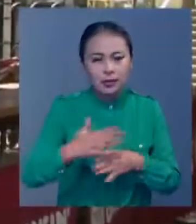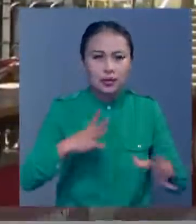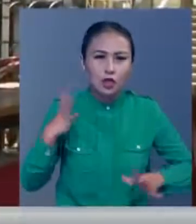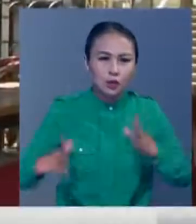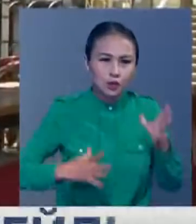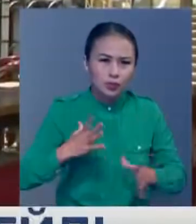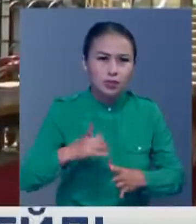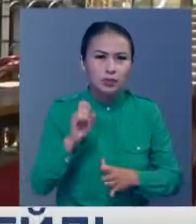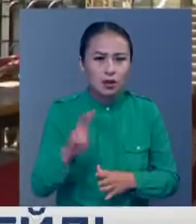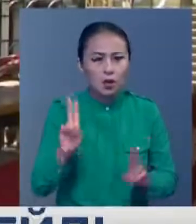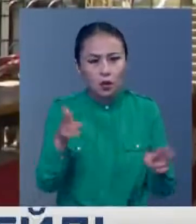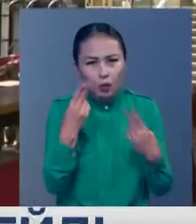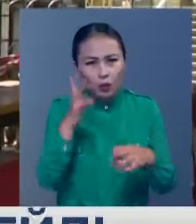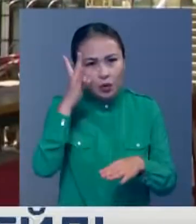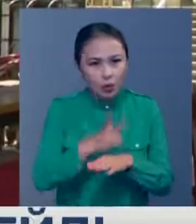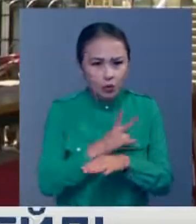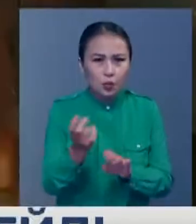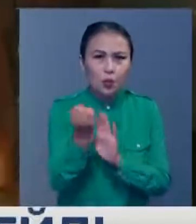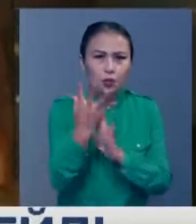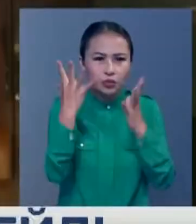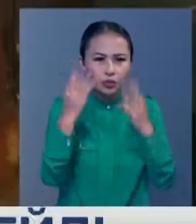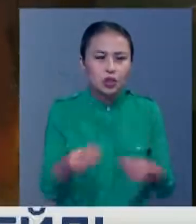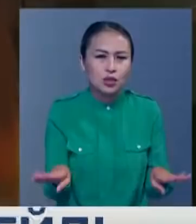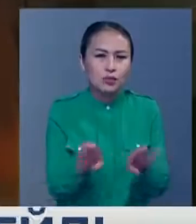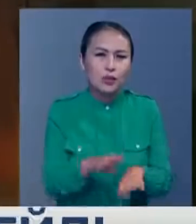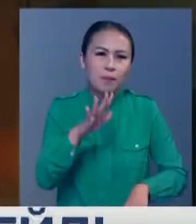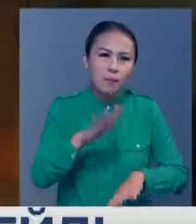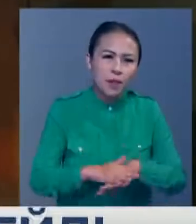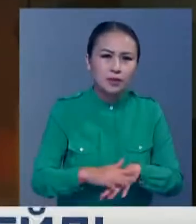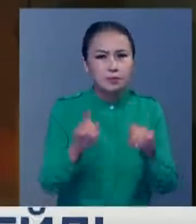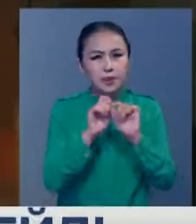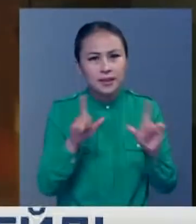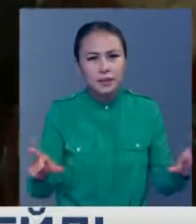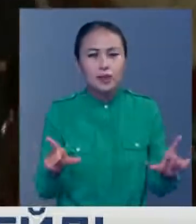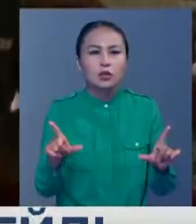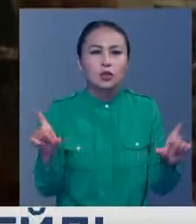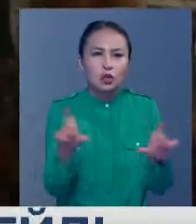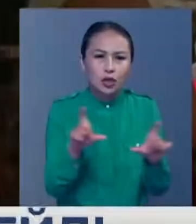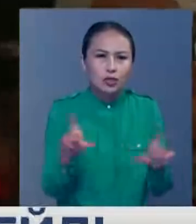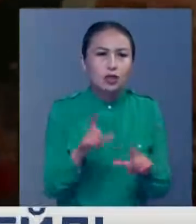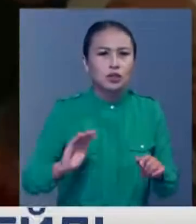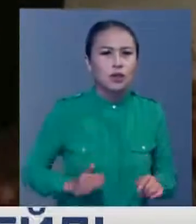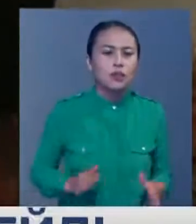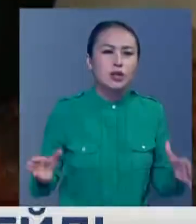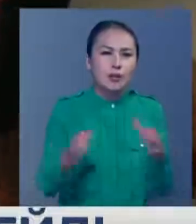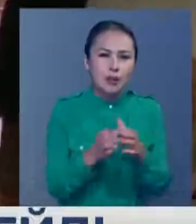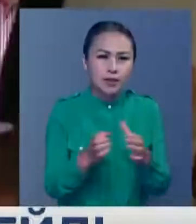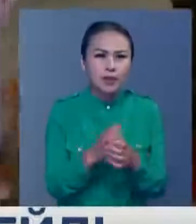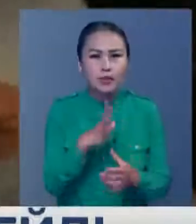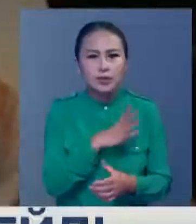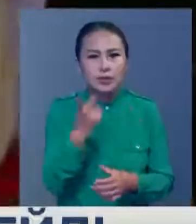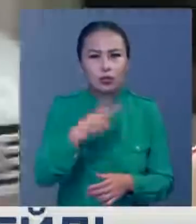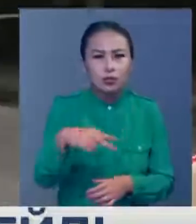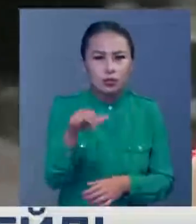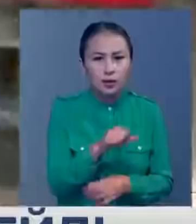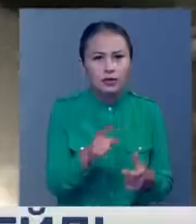жаттығу залдары және түнгі клубтар 14 күнге жабылды. Ал банк, мектеп, дүкен мен жекеменшік компанияларға аптасына 2 күн